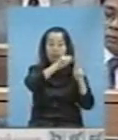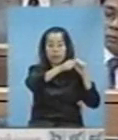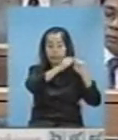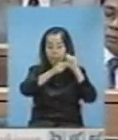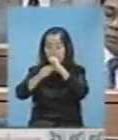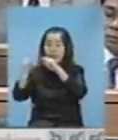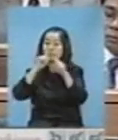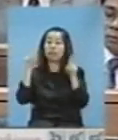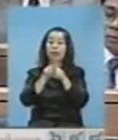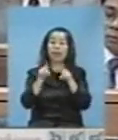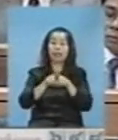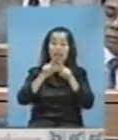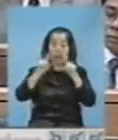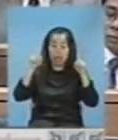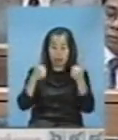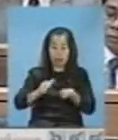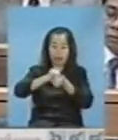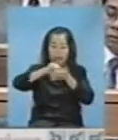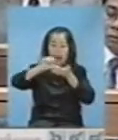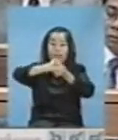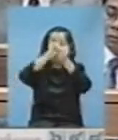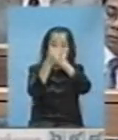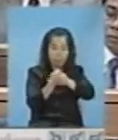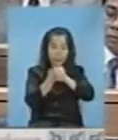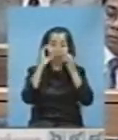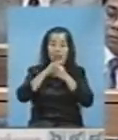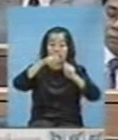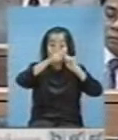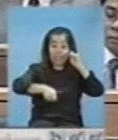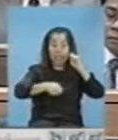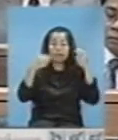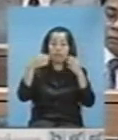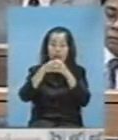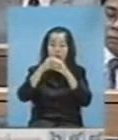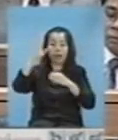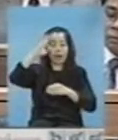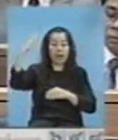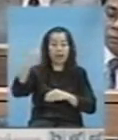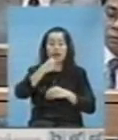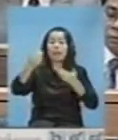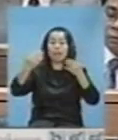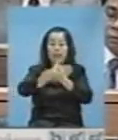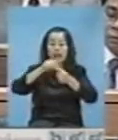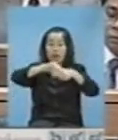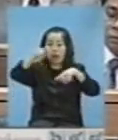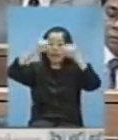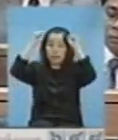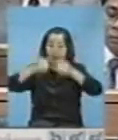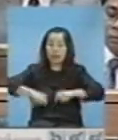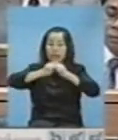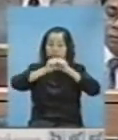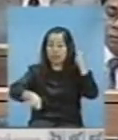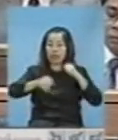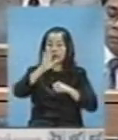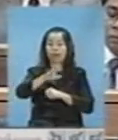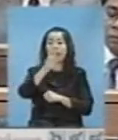ยวนี้เปลี่ยนรูปแบบเปลี่ยนจากการฉีกโดยคณะรัฐประหารก็ให้ลงมติฉีกกันใน